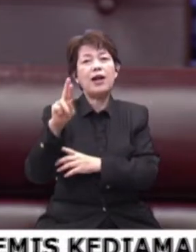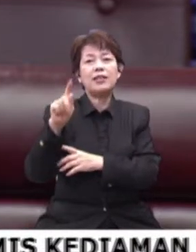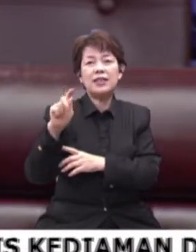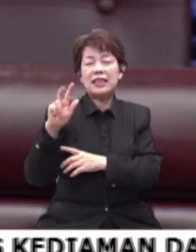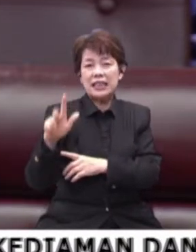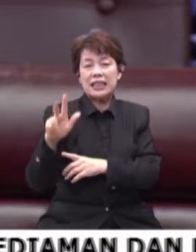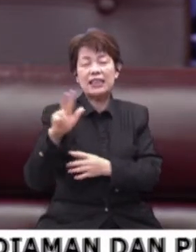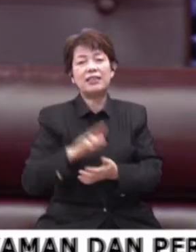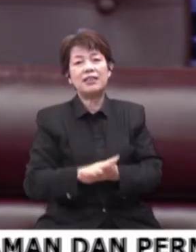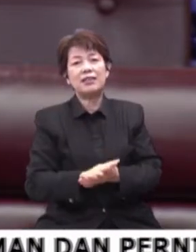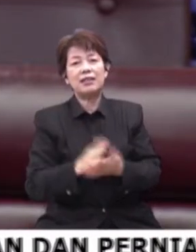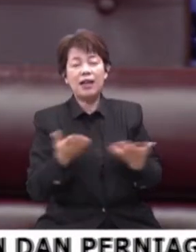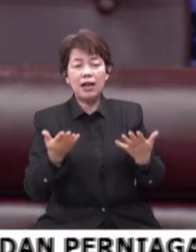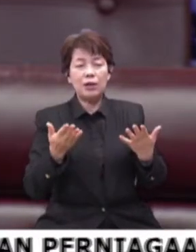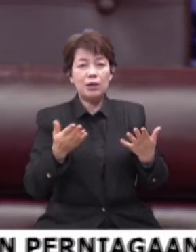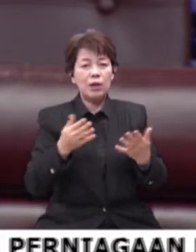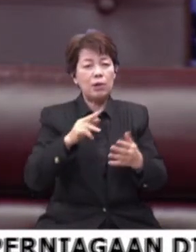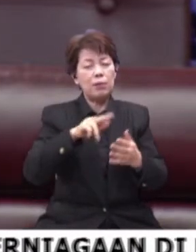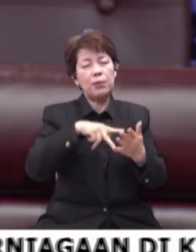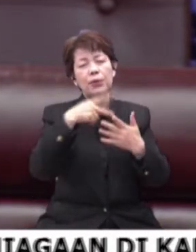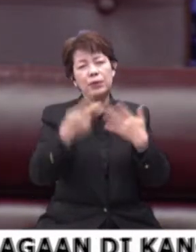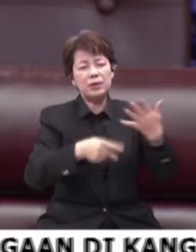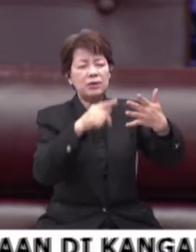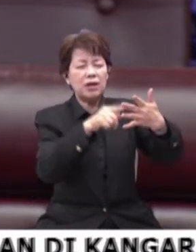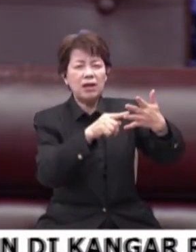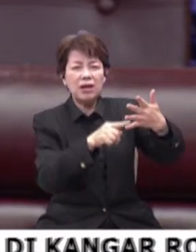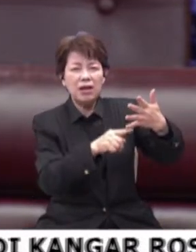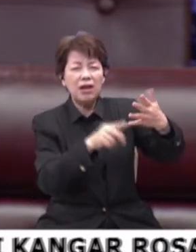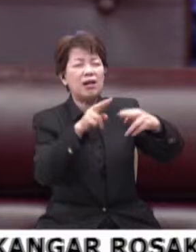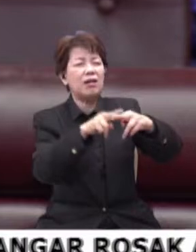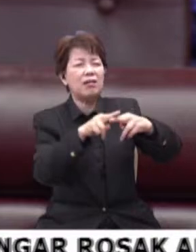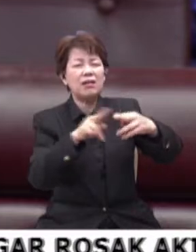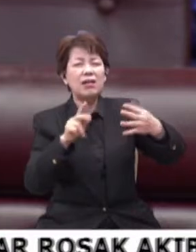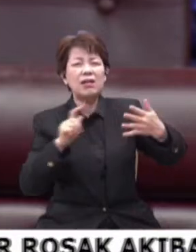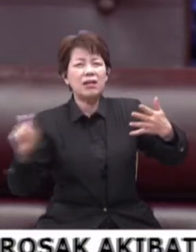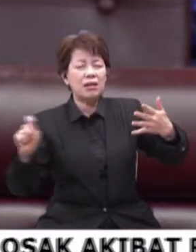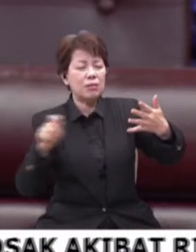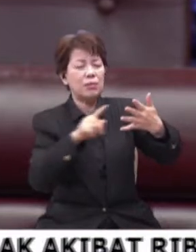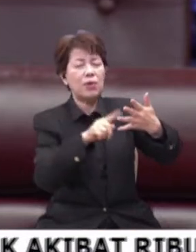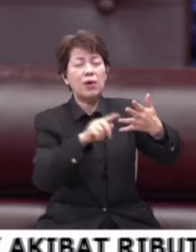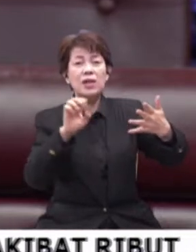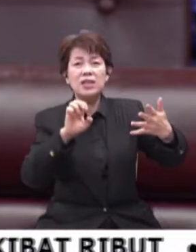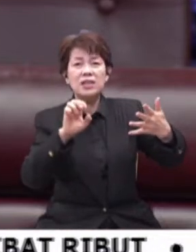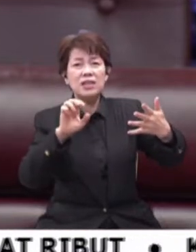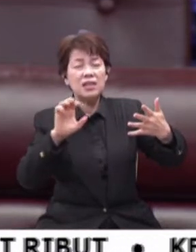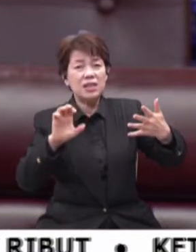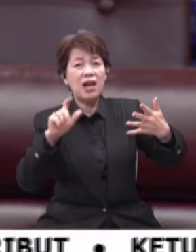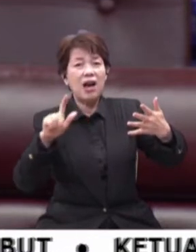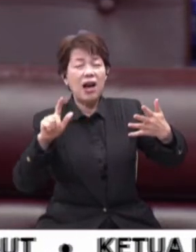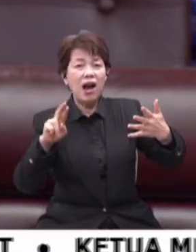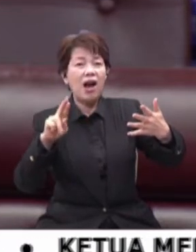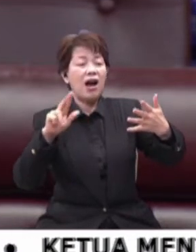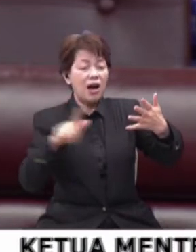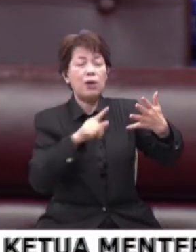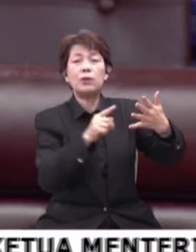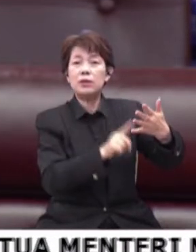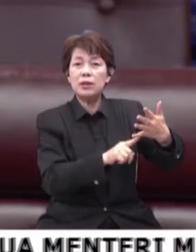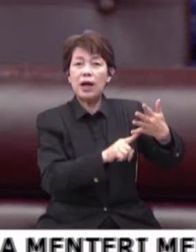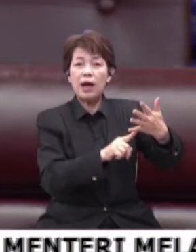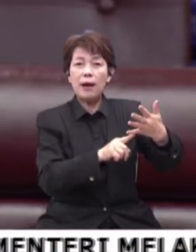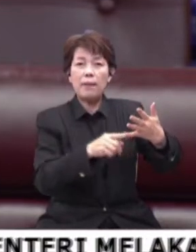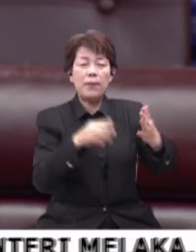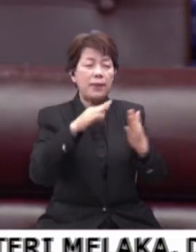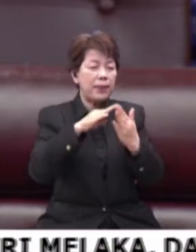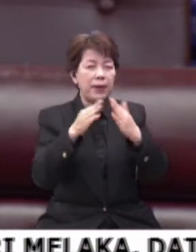utama ke Johan Setia Project landasan kereta api pantai timur isi RL yang menghubungkan bandar-bandar sepanjang